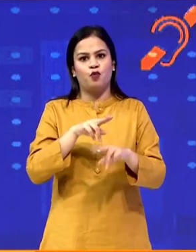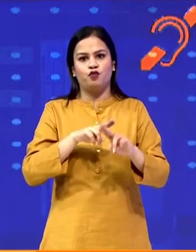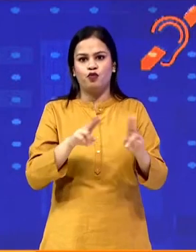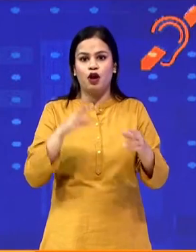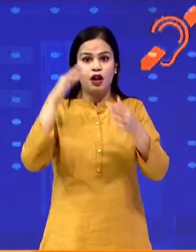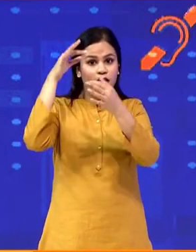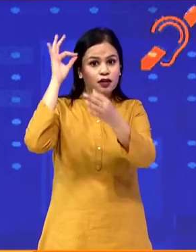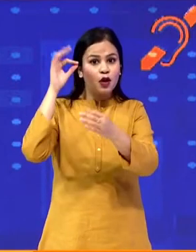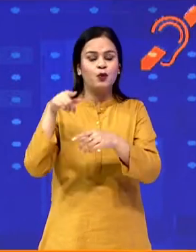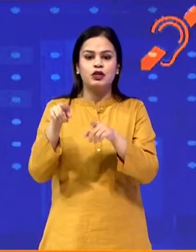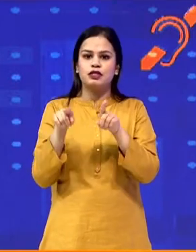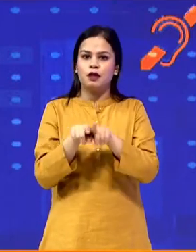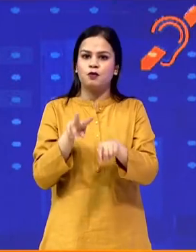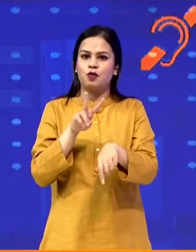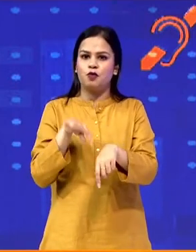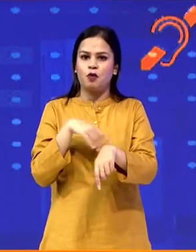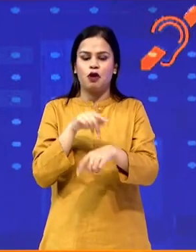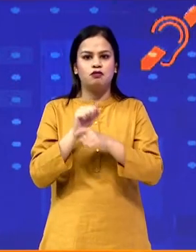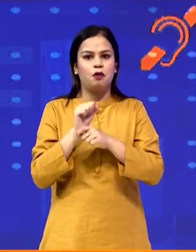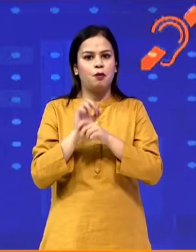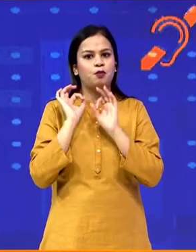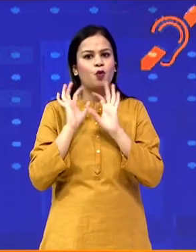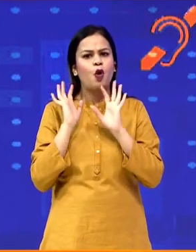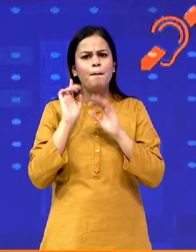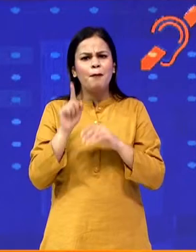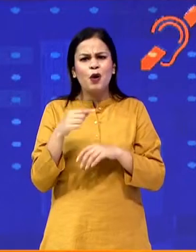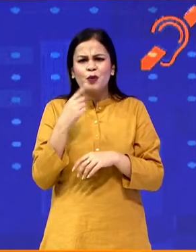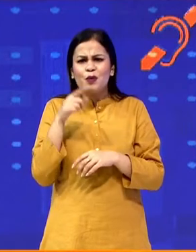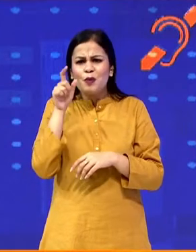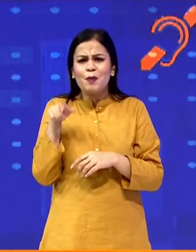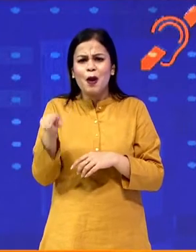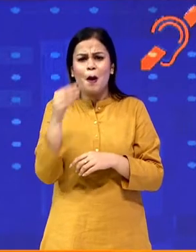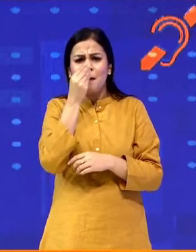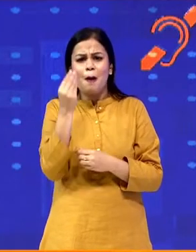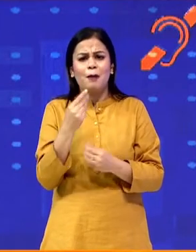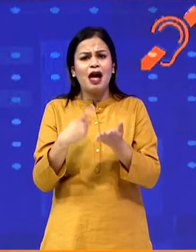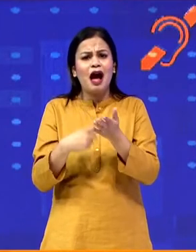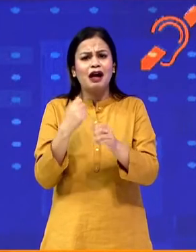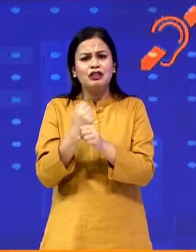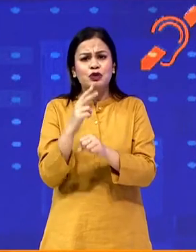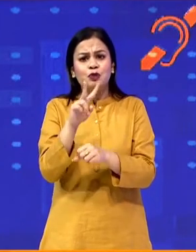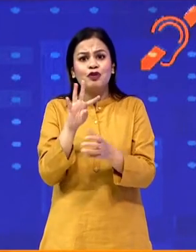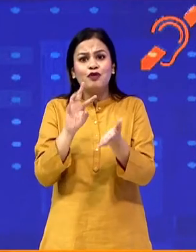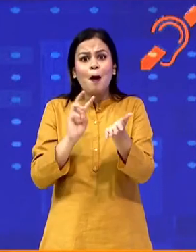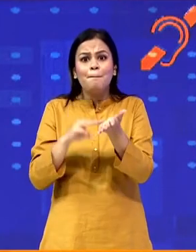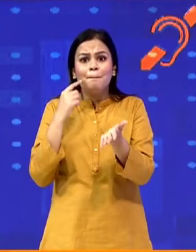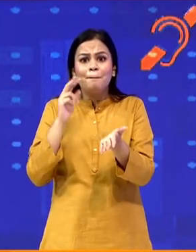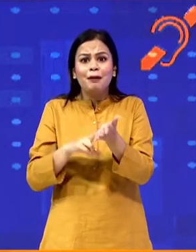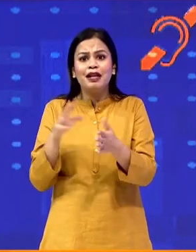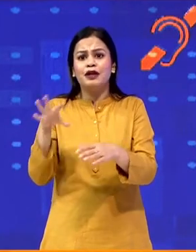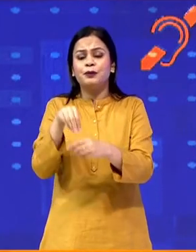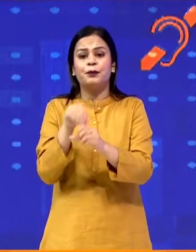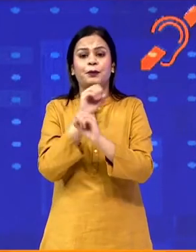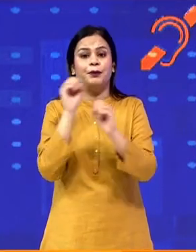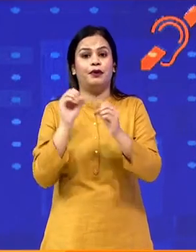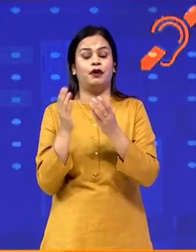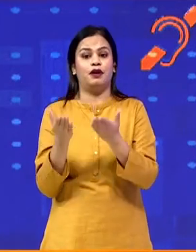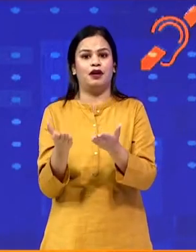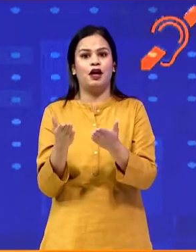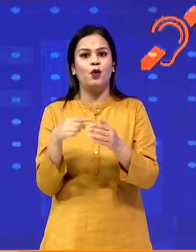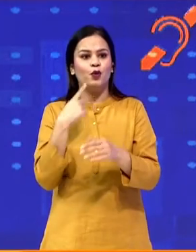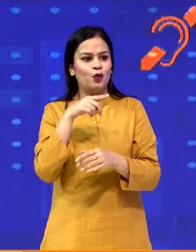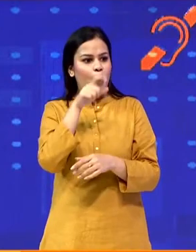24/7 थे लेकिन यह तो 24 मिनट भी नहीं है और मोदी जी